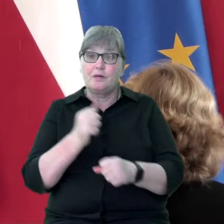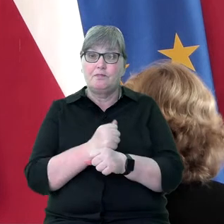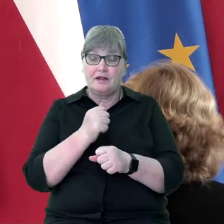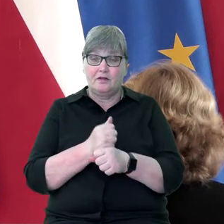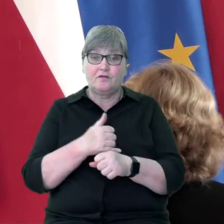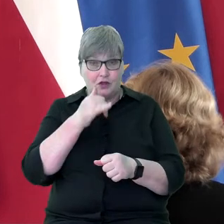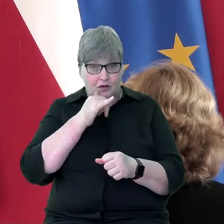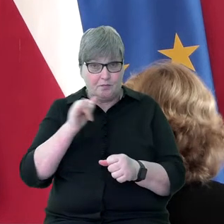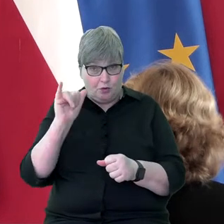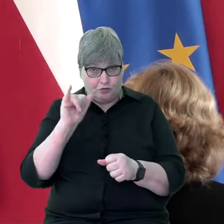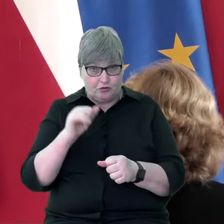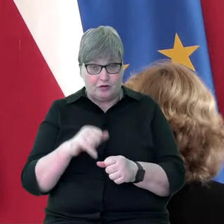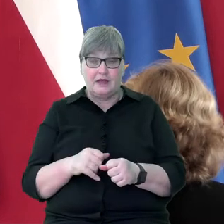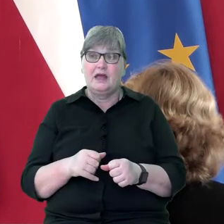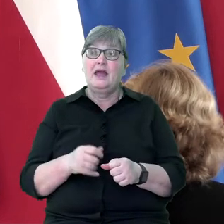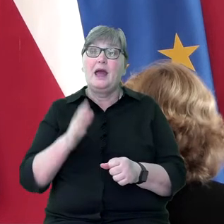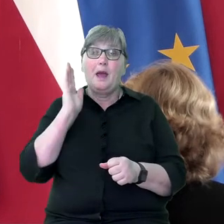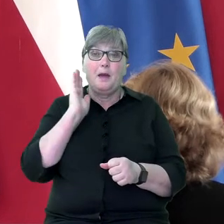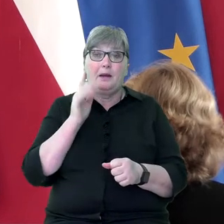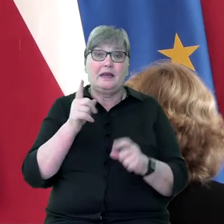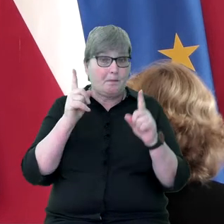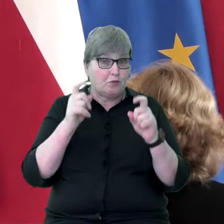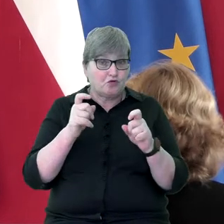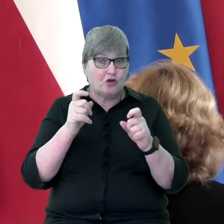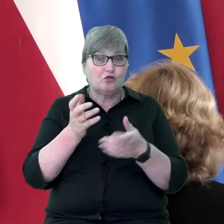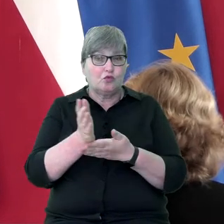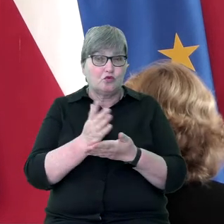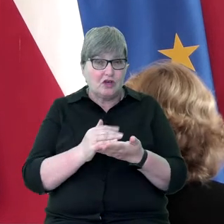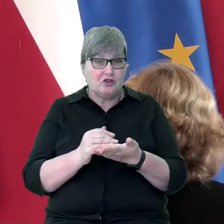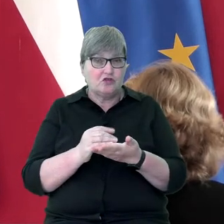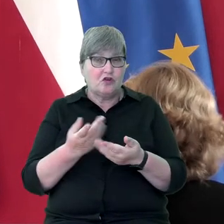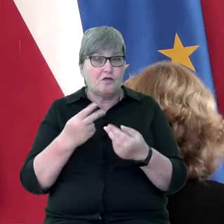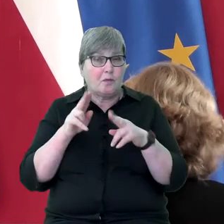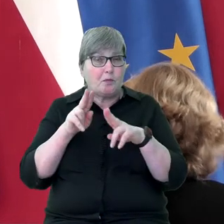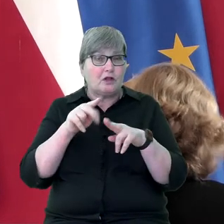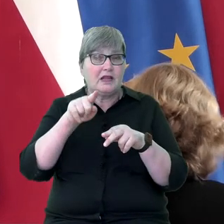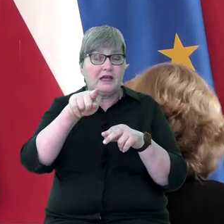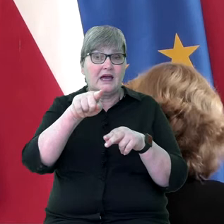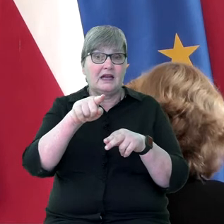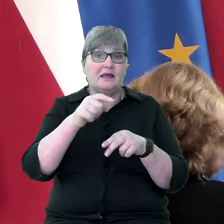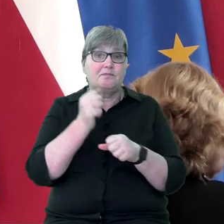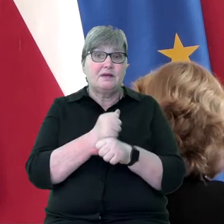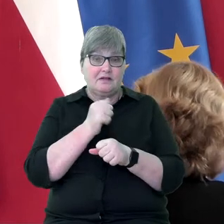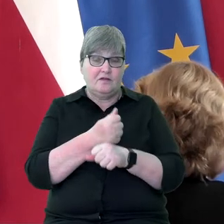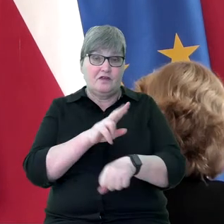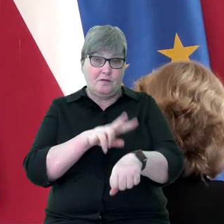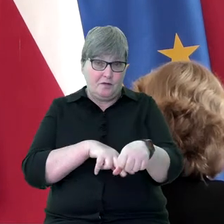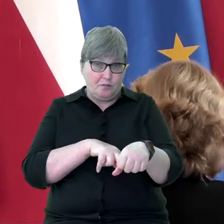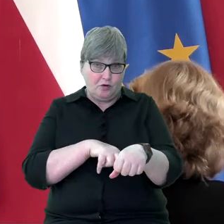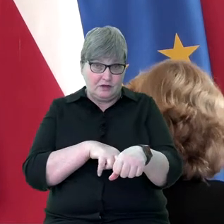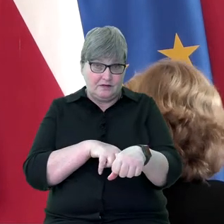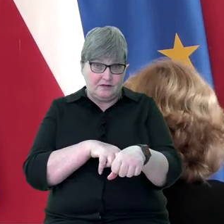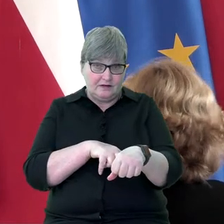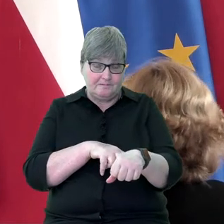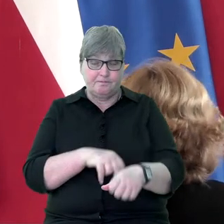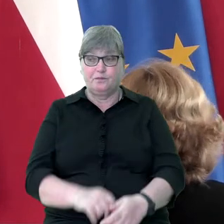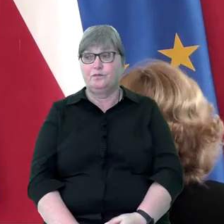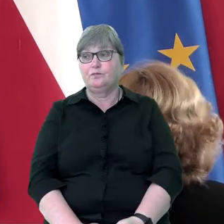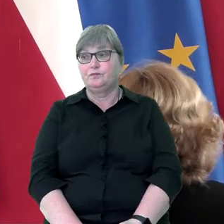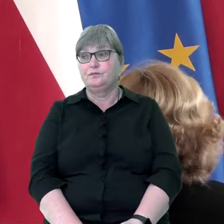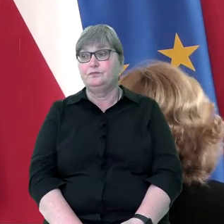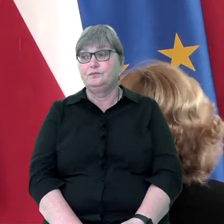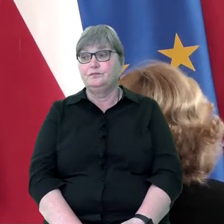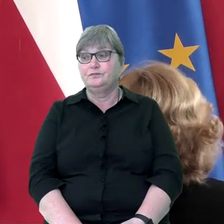jej funkcjonariusze policji, służby więziennej, pracownicy monopolii państwowych, jednakże tylko do czasu objęcia ich osobnymi